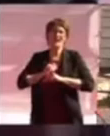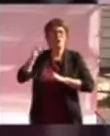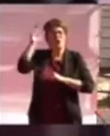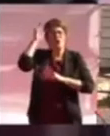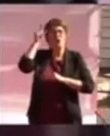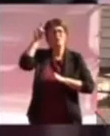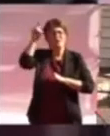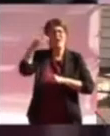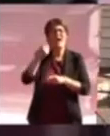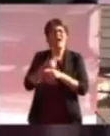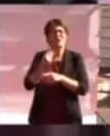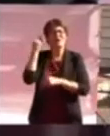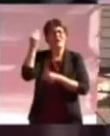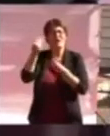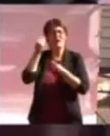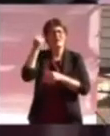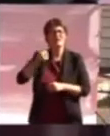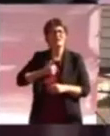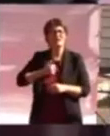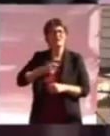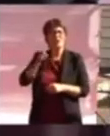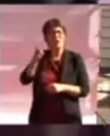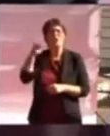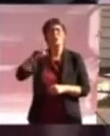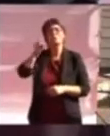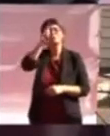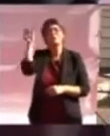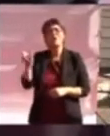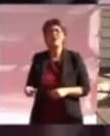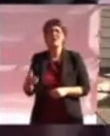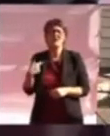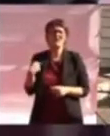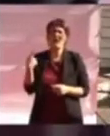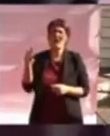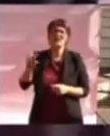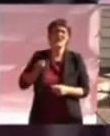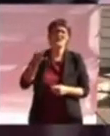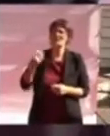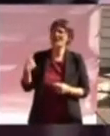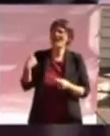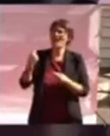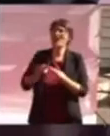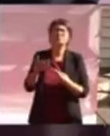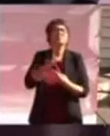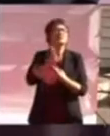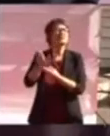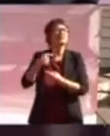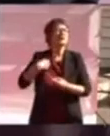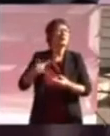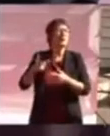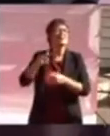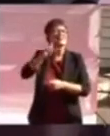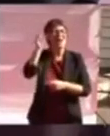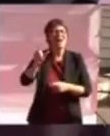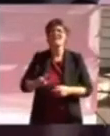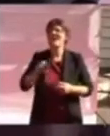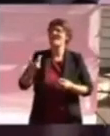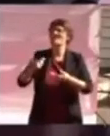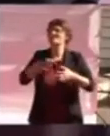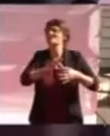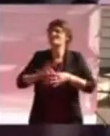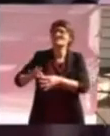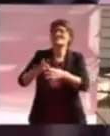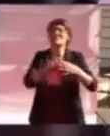perché l'italia da sempre dimostra di essere un paese umano e solidale e allora forza è arrivato anche il momento di